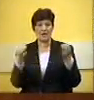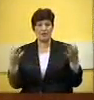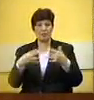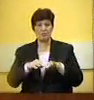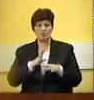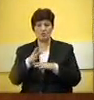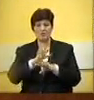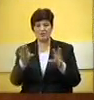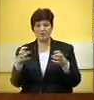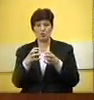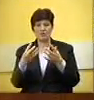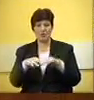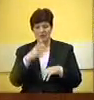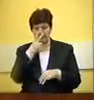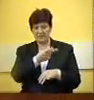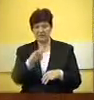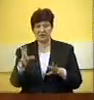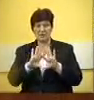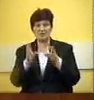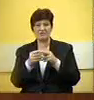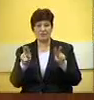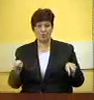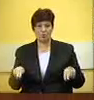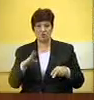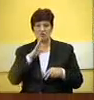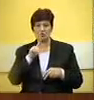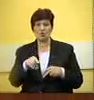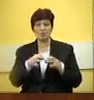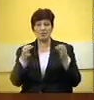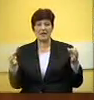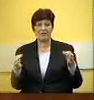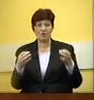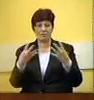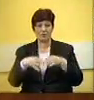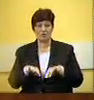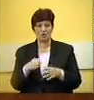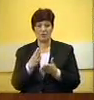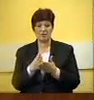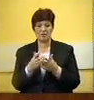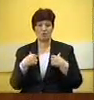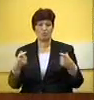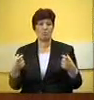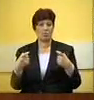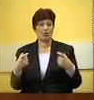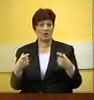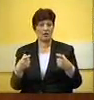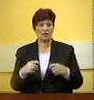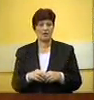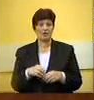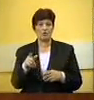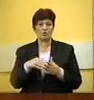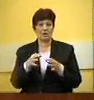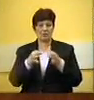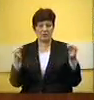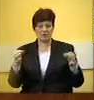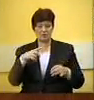preduzeće uđemo u sva društvena preduzeća i da sagledamo sve mogućnosti koje su u tom javnom vodoprivrednom preduzeću, bili smo blokirani. I to treba